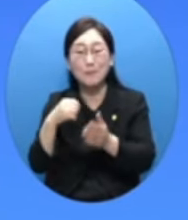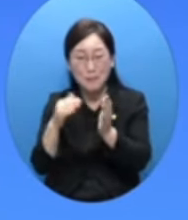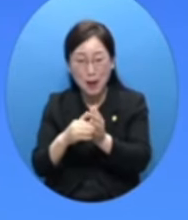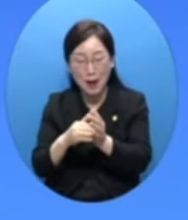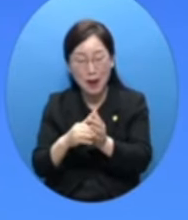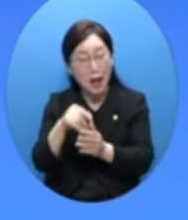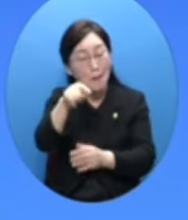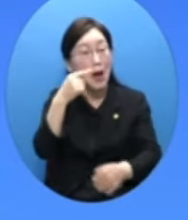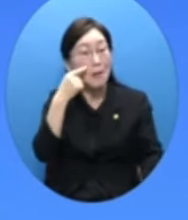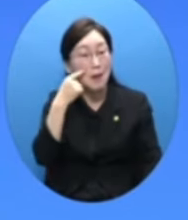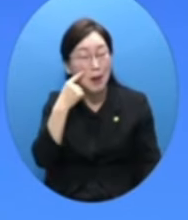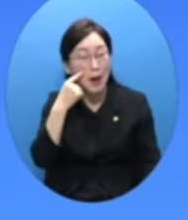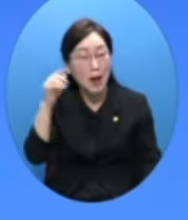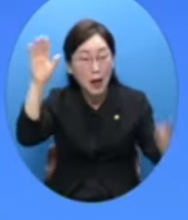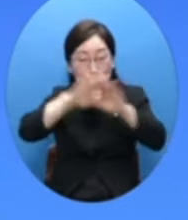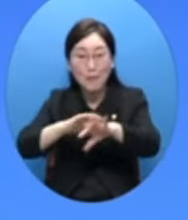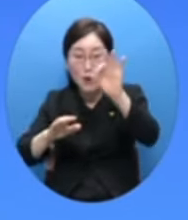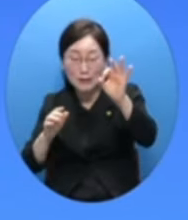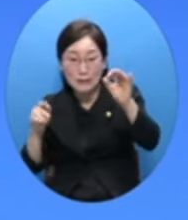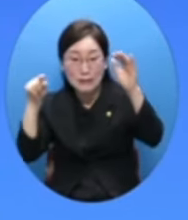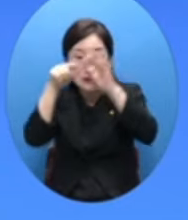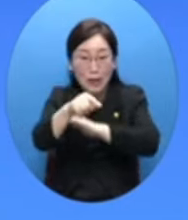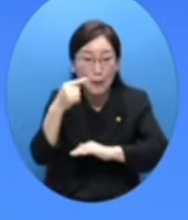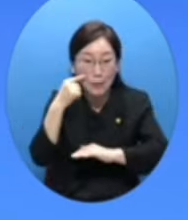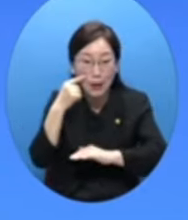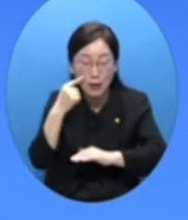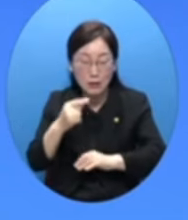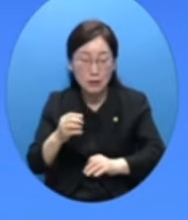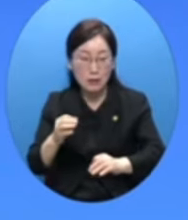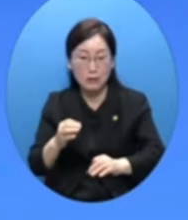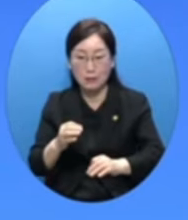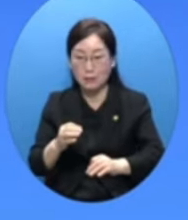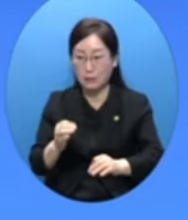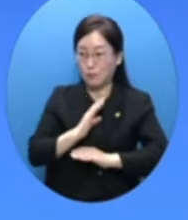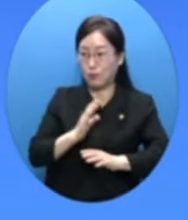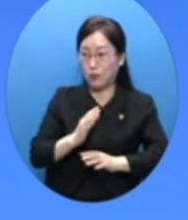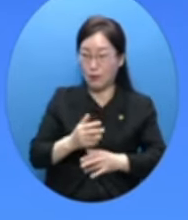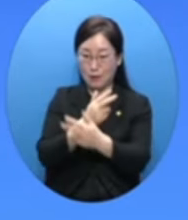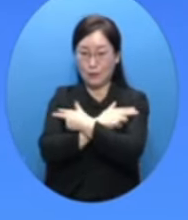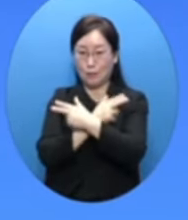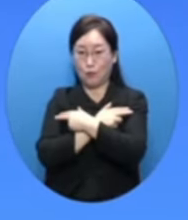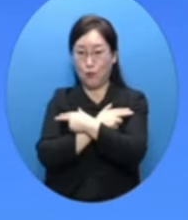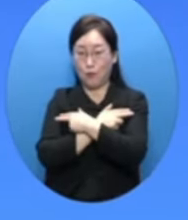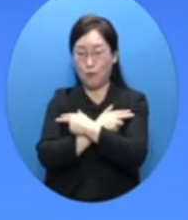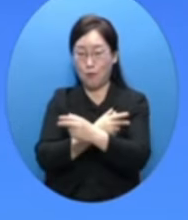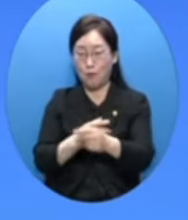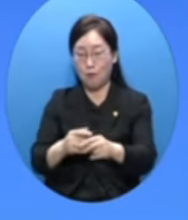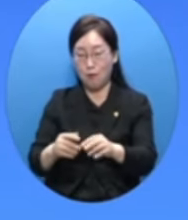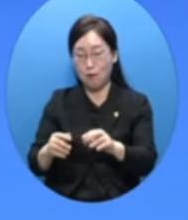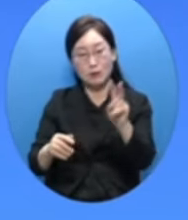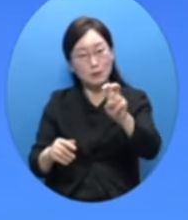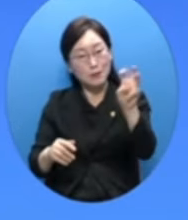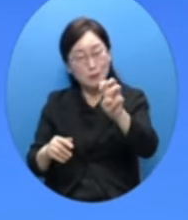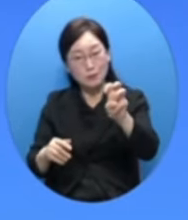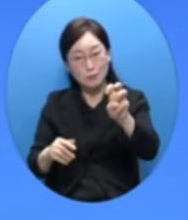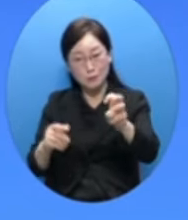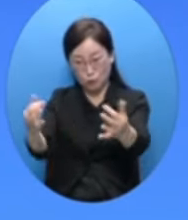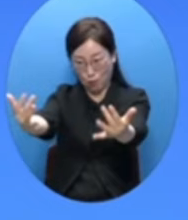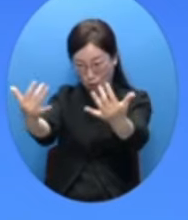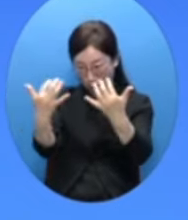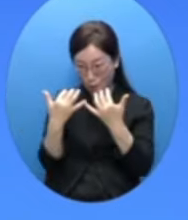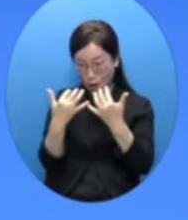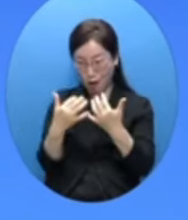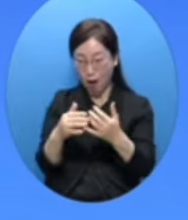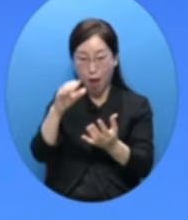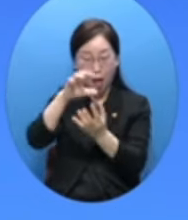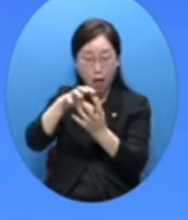우르르 몰려갔더니만 그 햄버거집에서 깜짝 놀라더라고요. 양복 입은 사람 한 2, 30명이 들어와서 햄버거 하나씩 사 갖고 나가니까